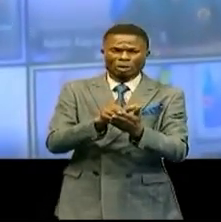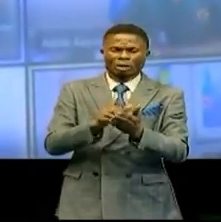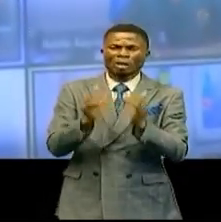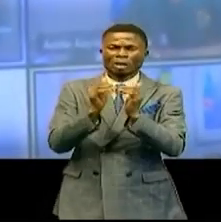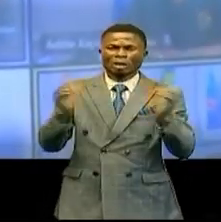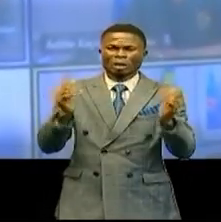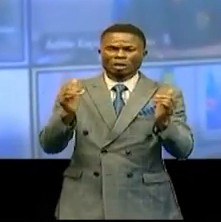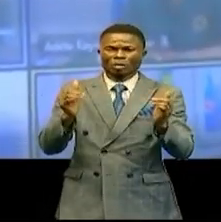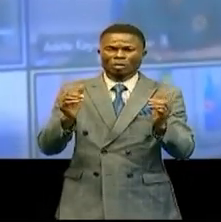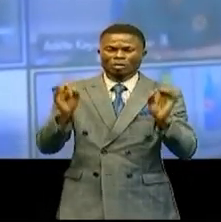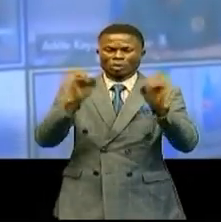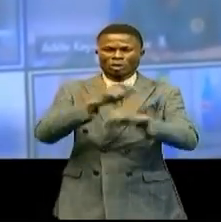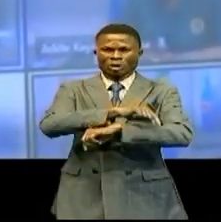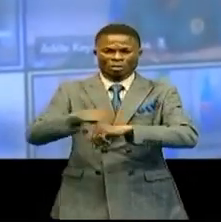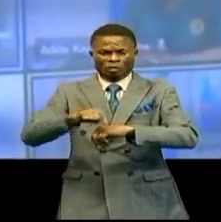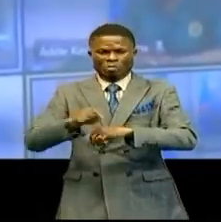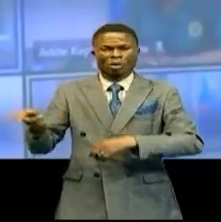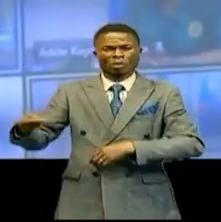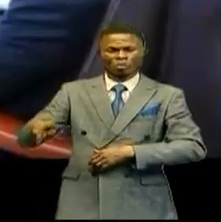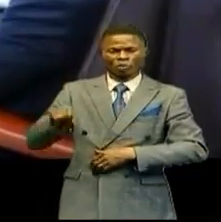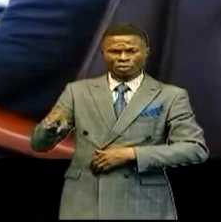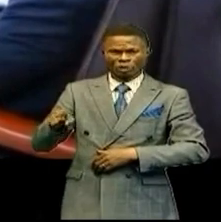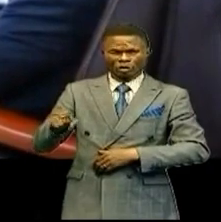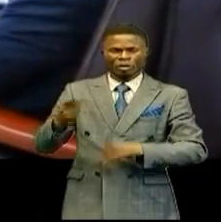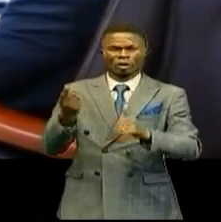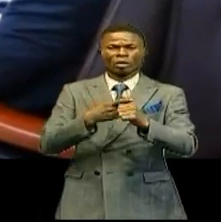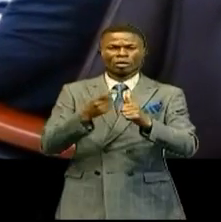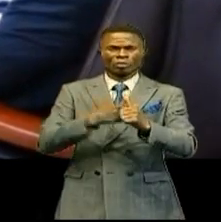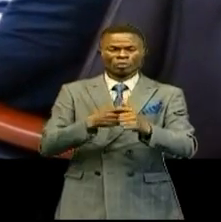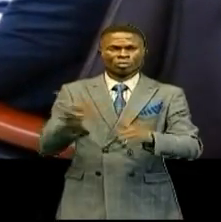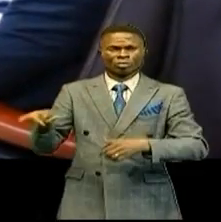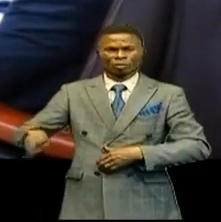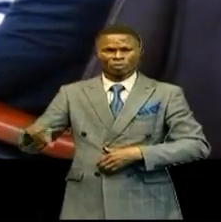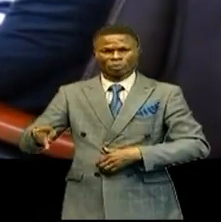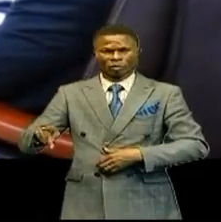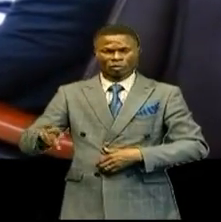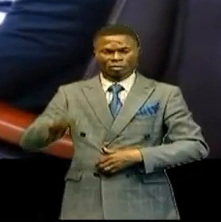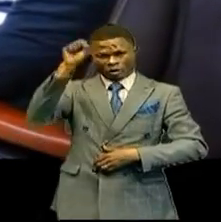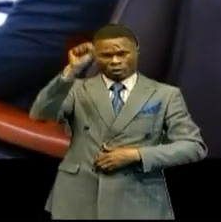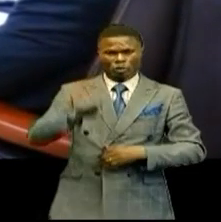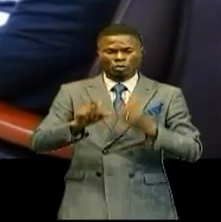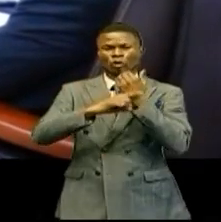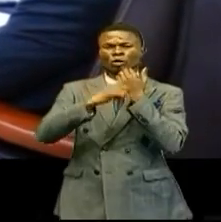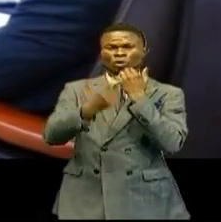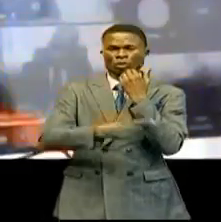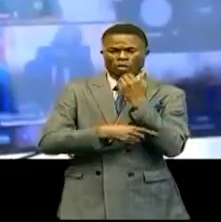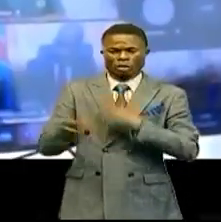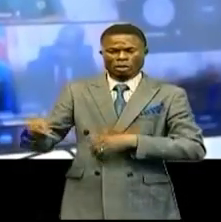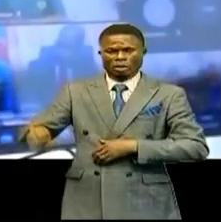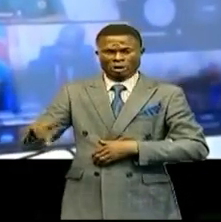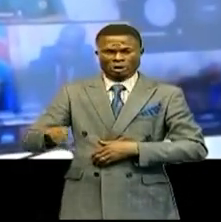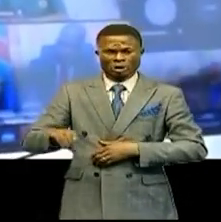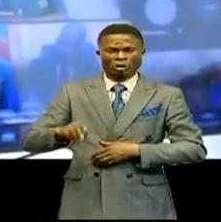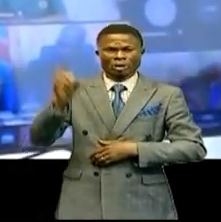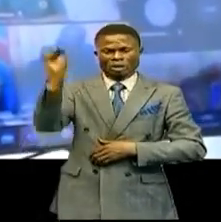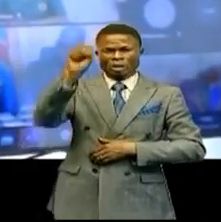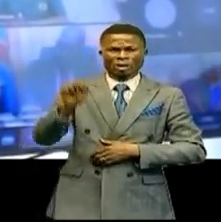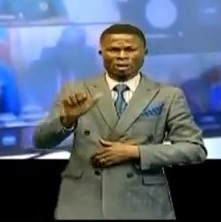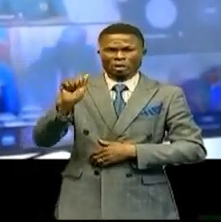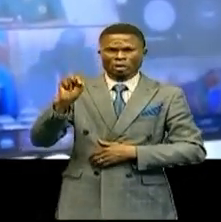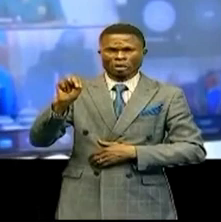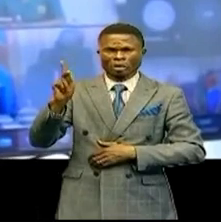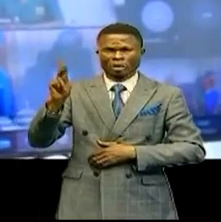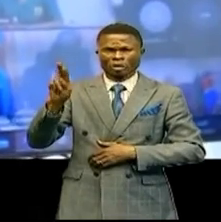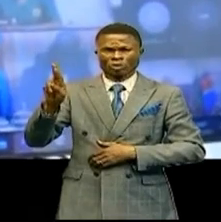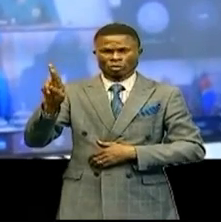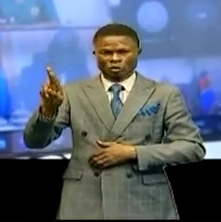dans certaines institutions provinciales, notamment dans la province du Sud Kivu, la province du Sankuru, ainsi